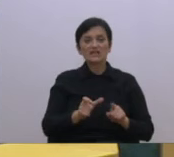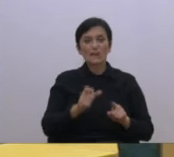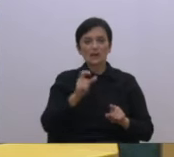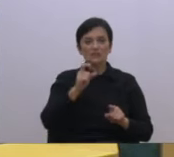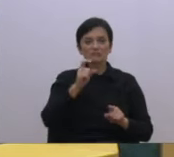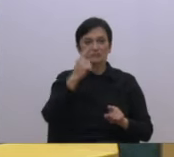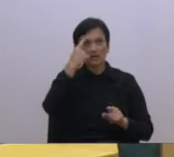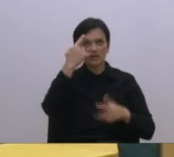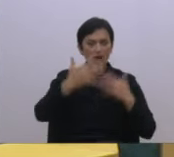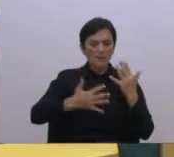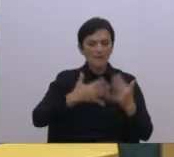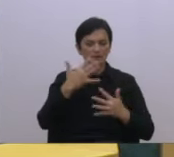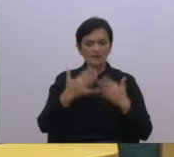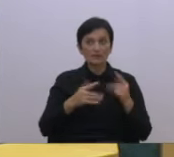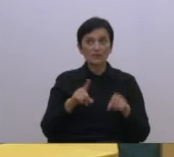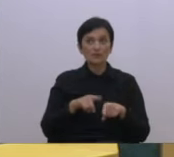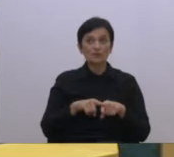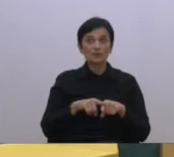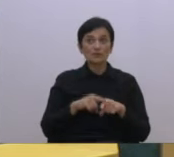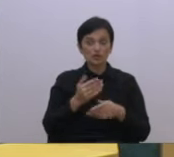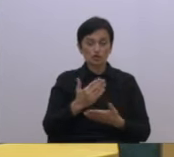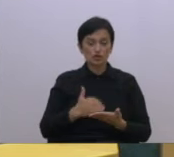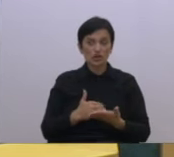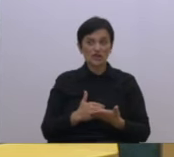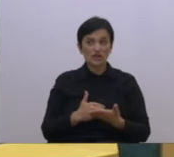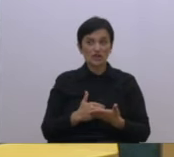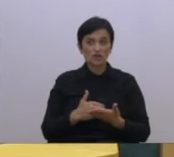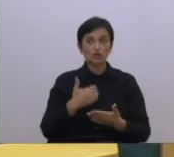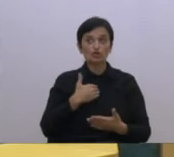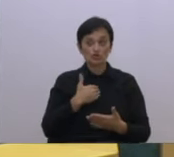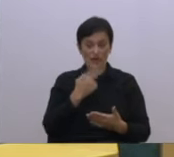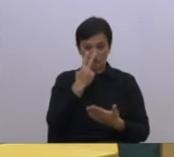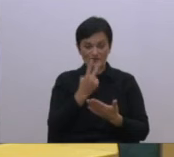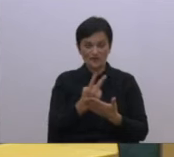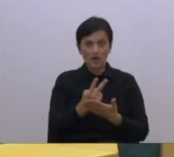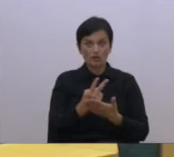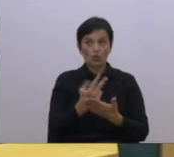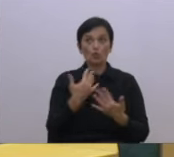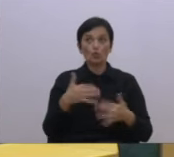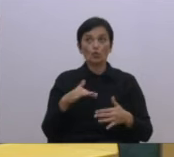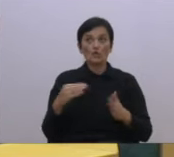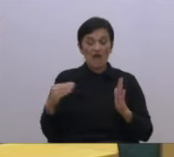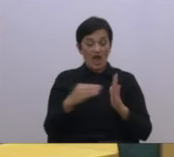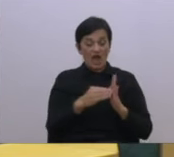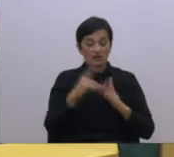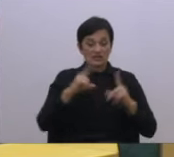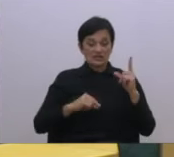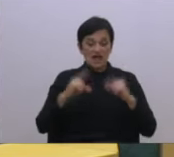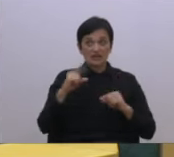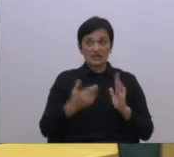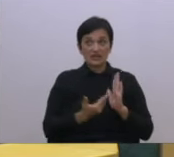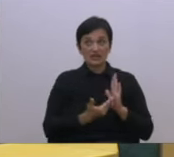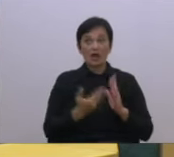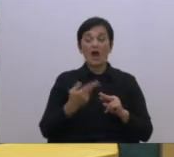დაბნევის ასე ვთქვათ შედეგი, რომელსაც ჩვენ ხედავთ, რომელსაც შემდეგ უკვე ასახული ამ სტატისტიკაში.